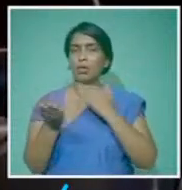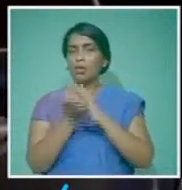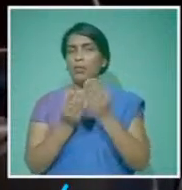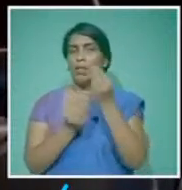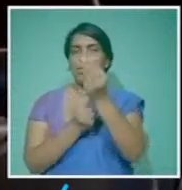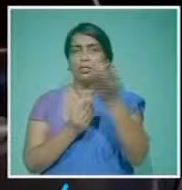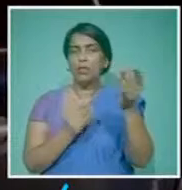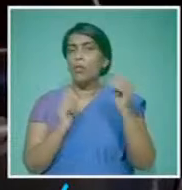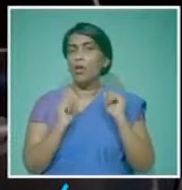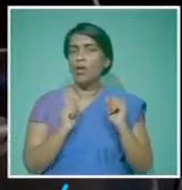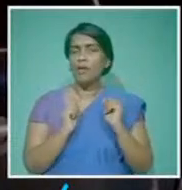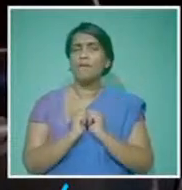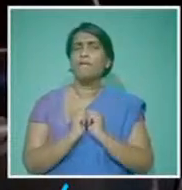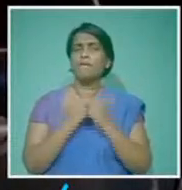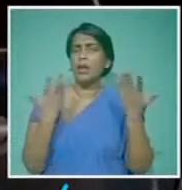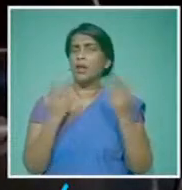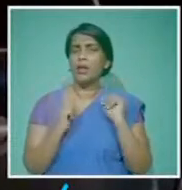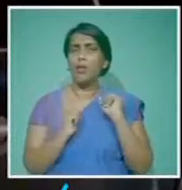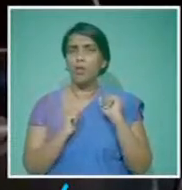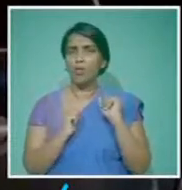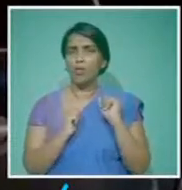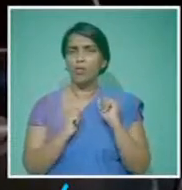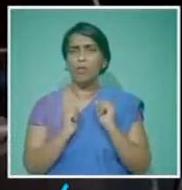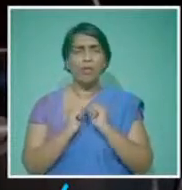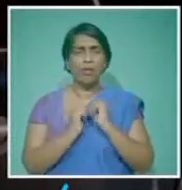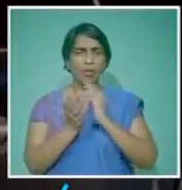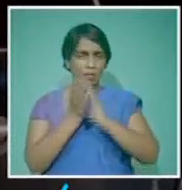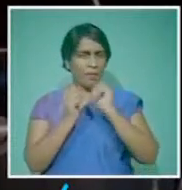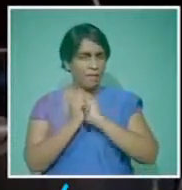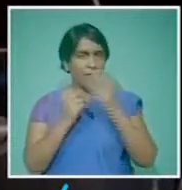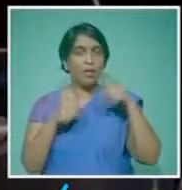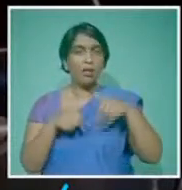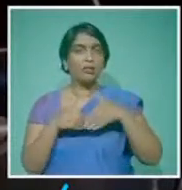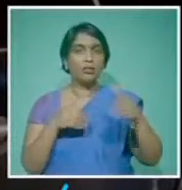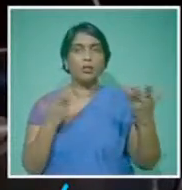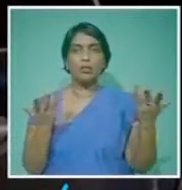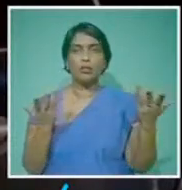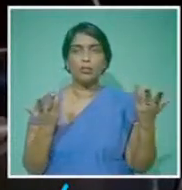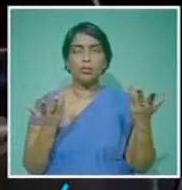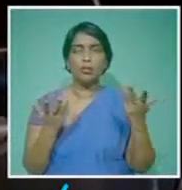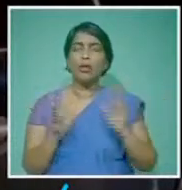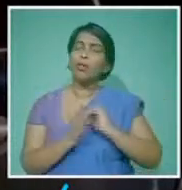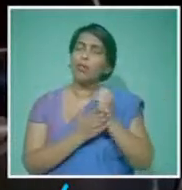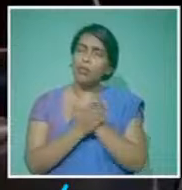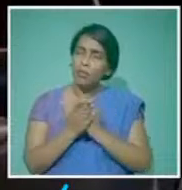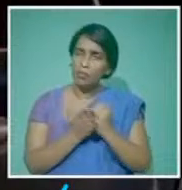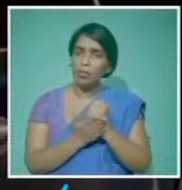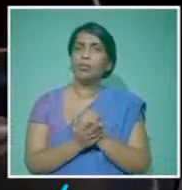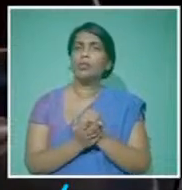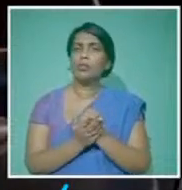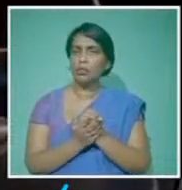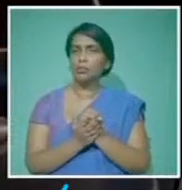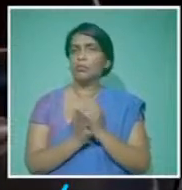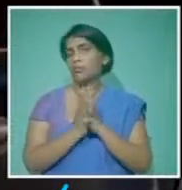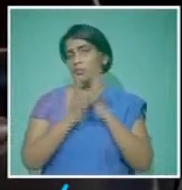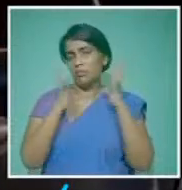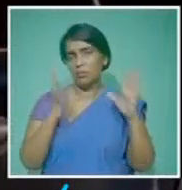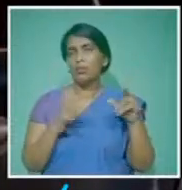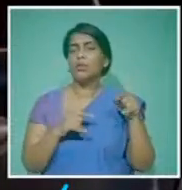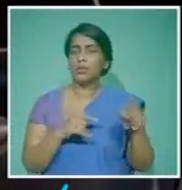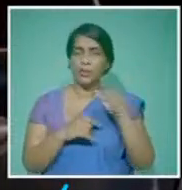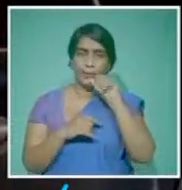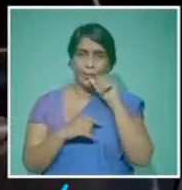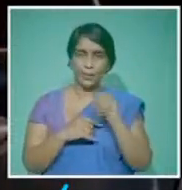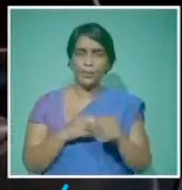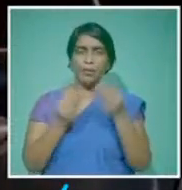අවශ්‍ය කියලා අනවශ්‍ය කාටද අනවශ්‍ය කාටද මේ වෙනකොට සියලු දෙනාම බොහෝ දුරට